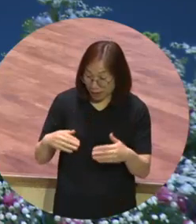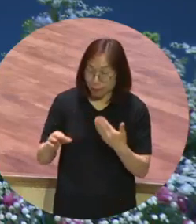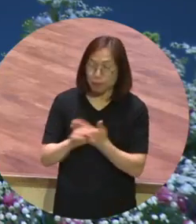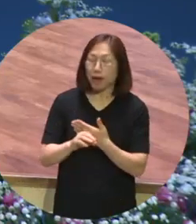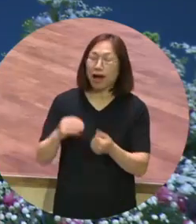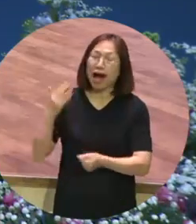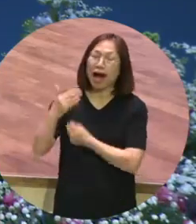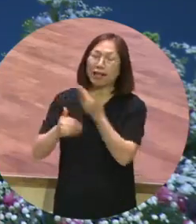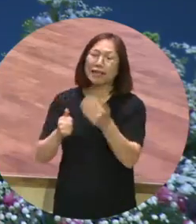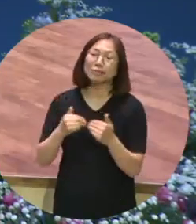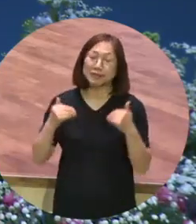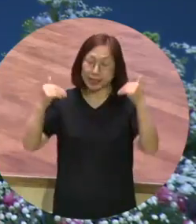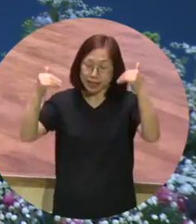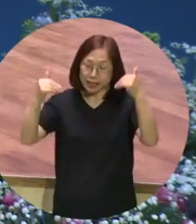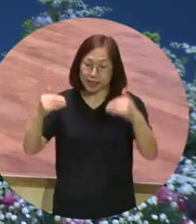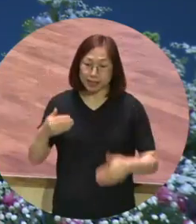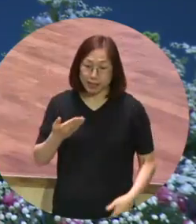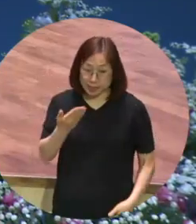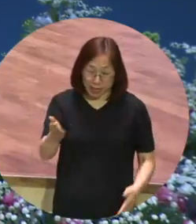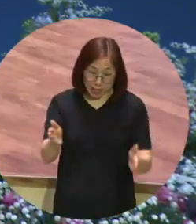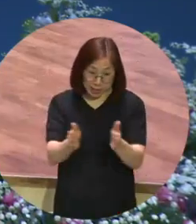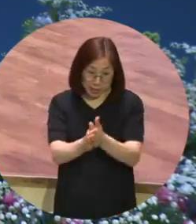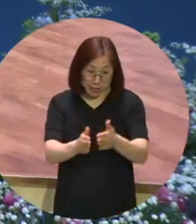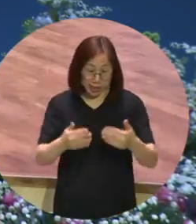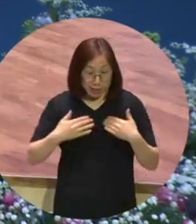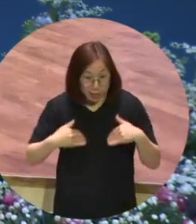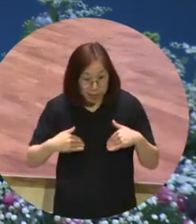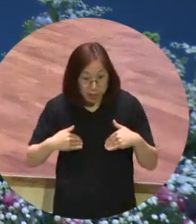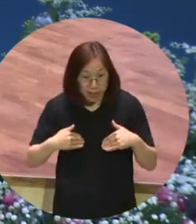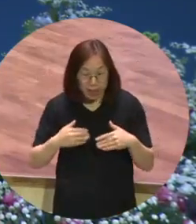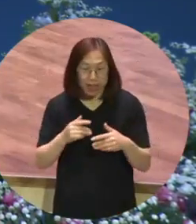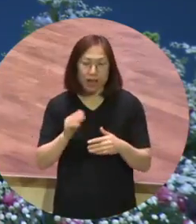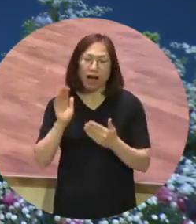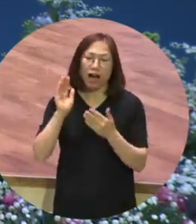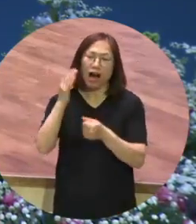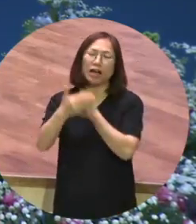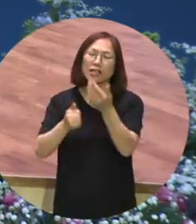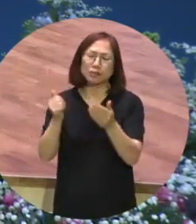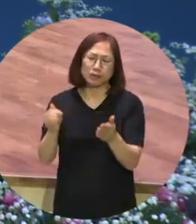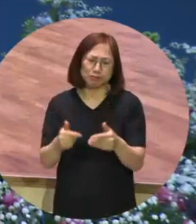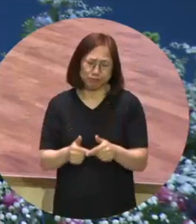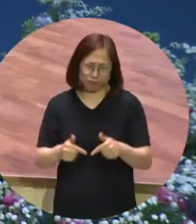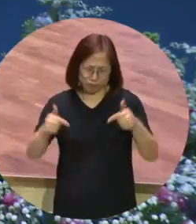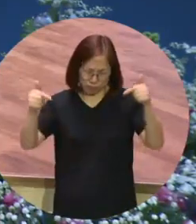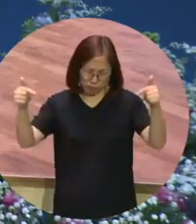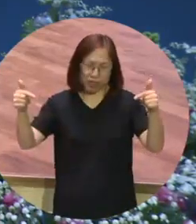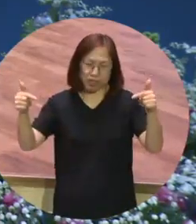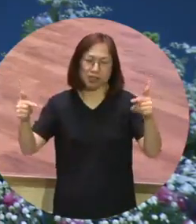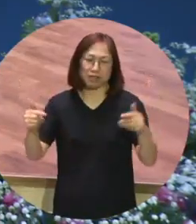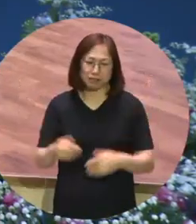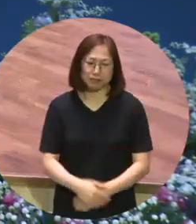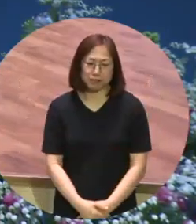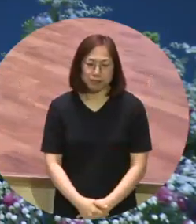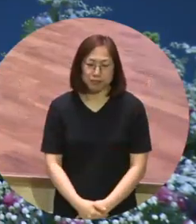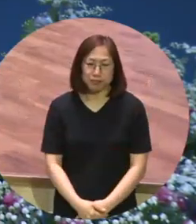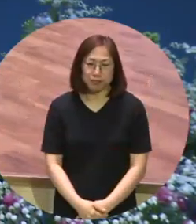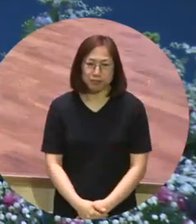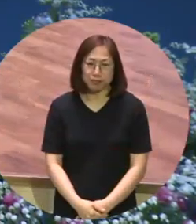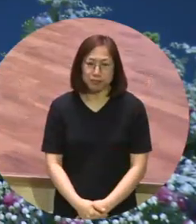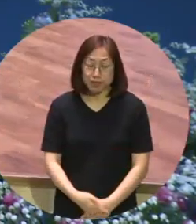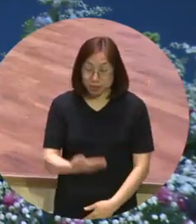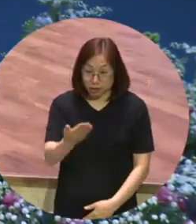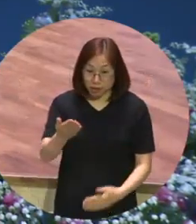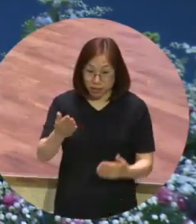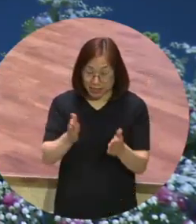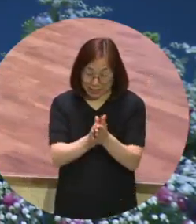시작은 미약하나 뭐요? 점점 정결. 그게 하나님이 그까지는 너가 미약하기 시작했지만 내가